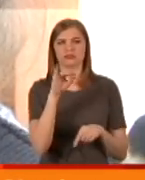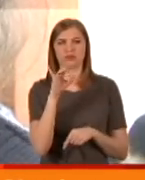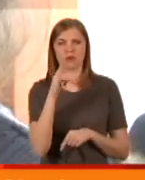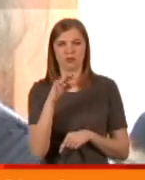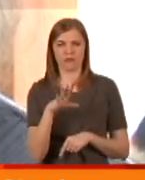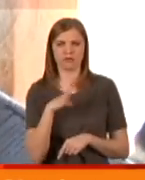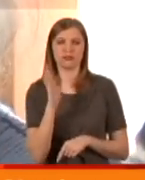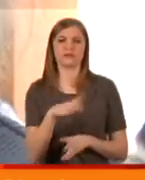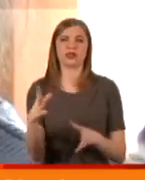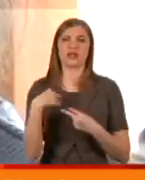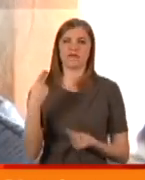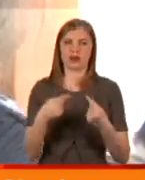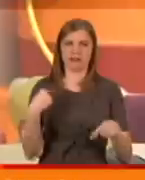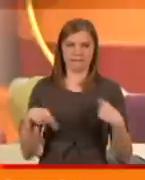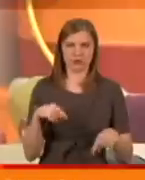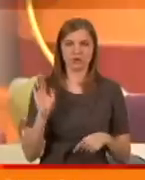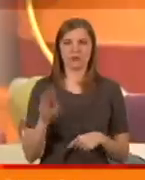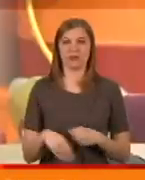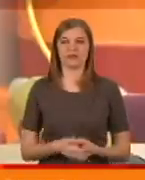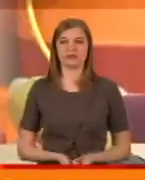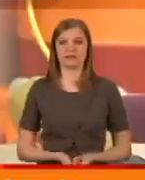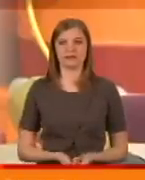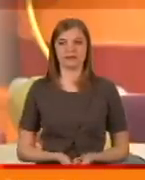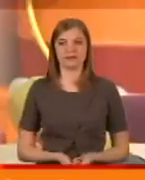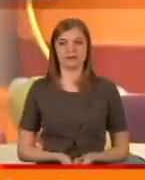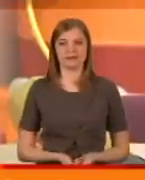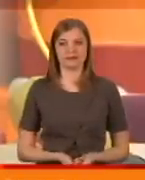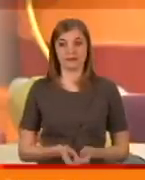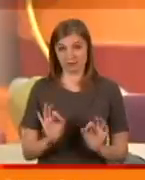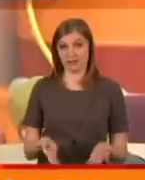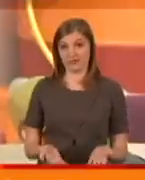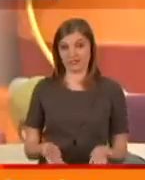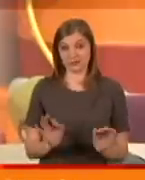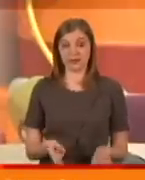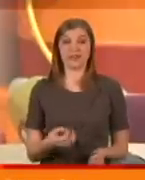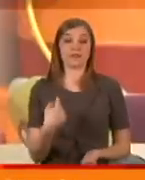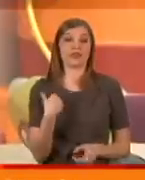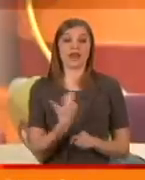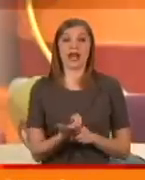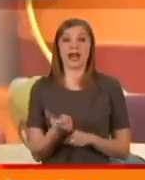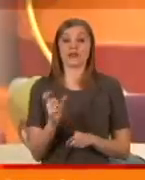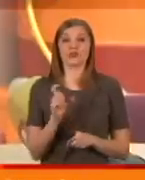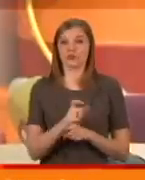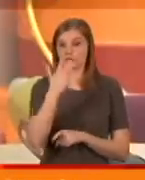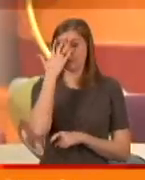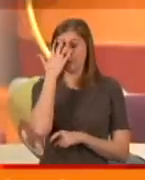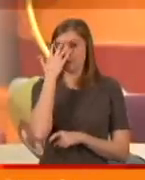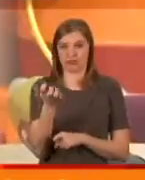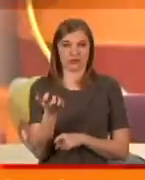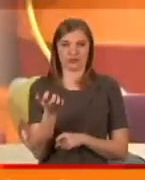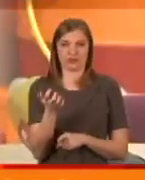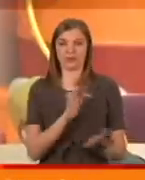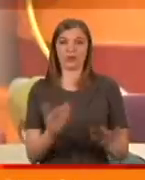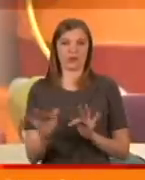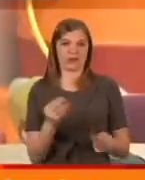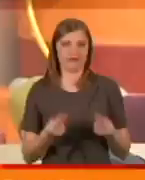Вона з нами навіть грала в футбол правда правда Я дуже обожнюю